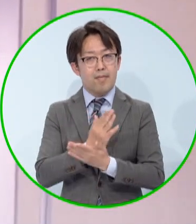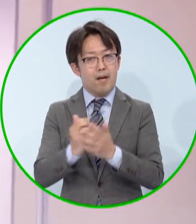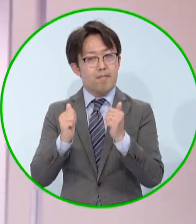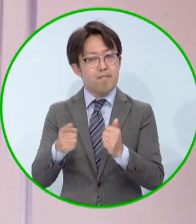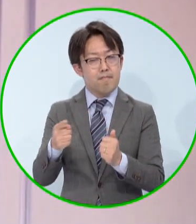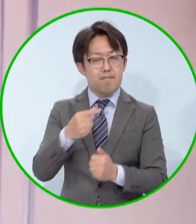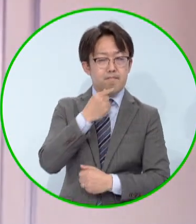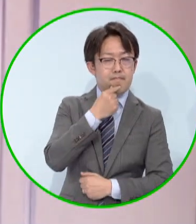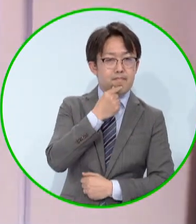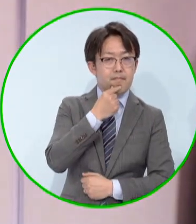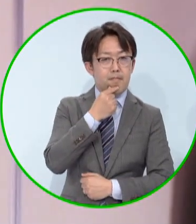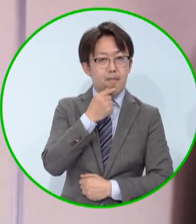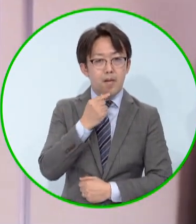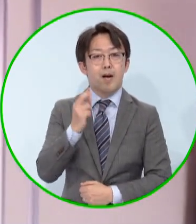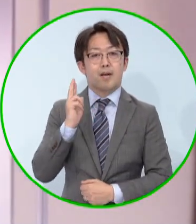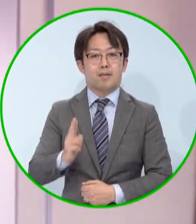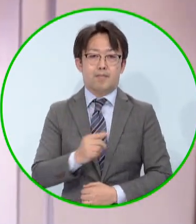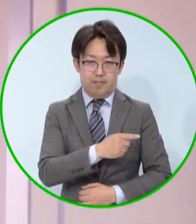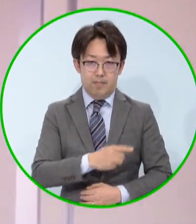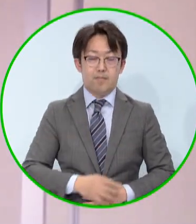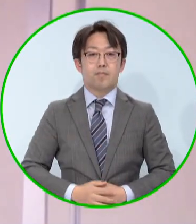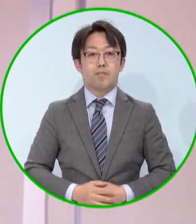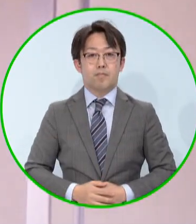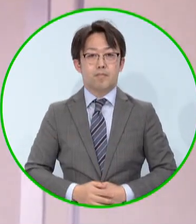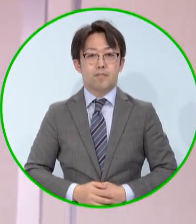可能性があると懸念しているということです